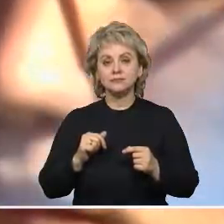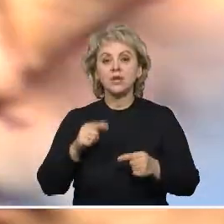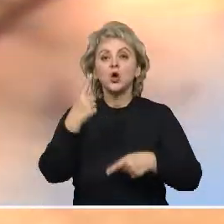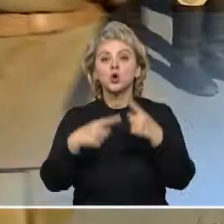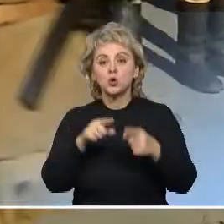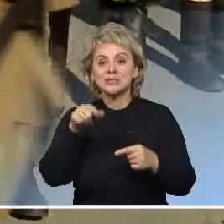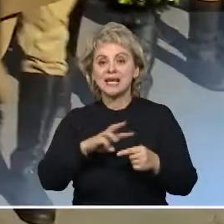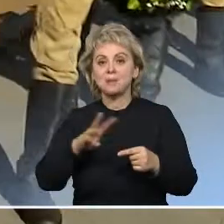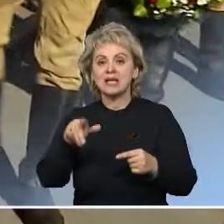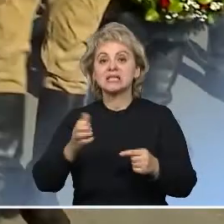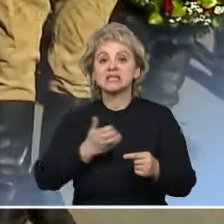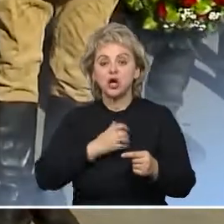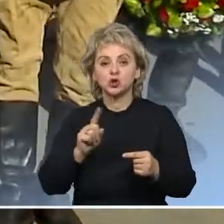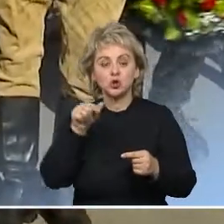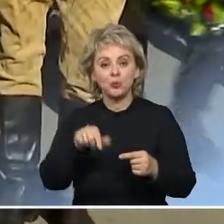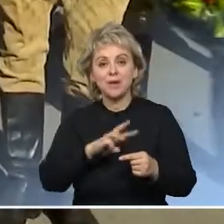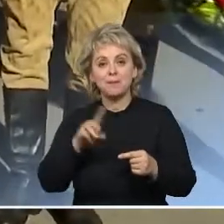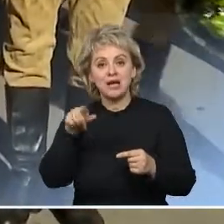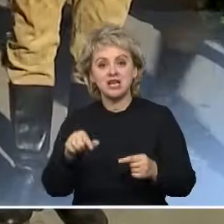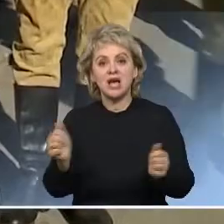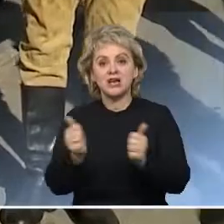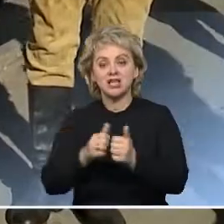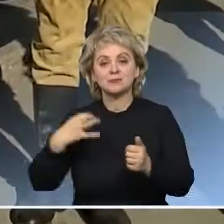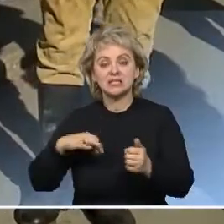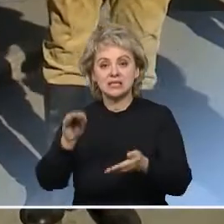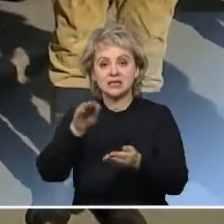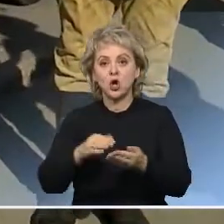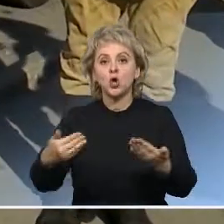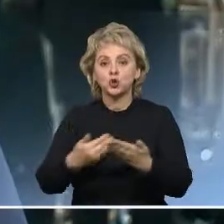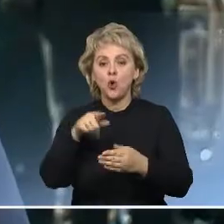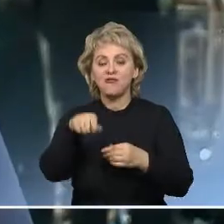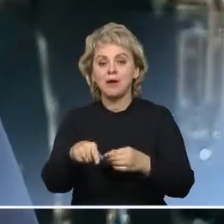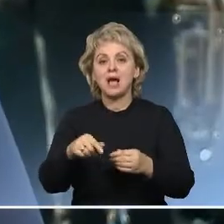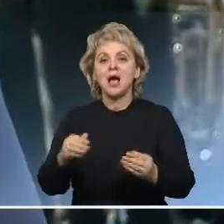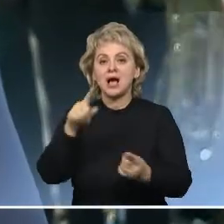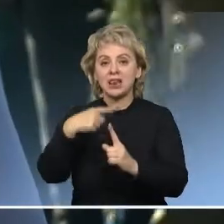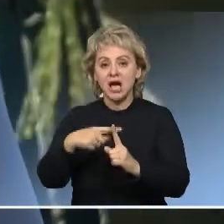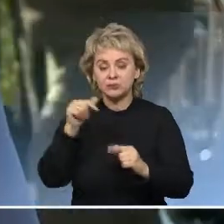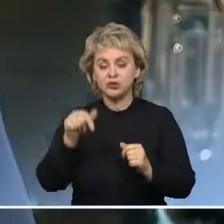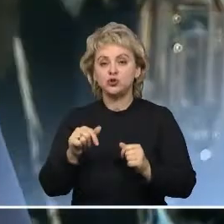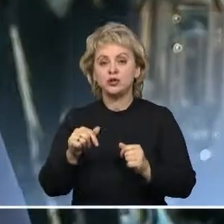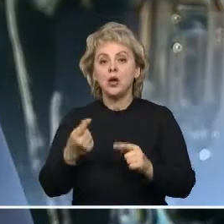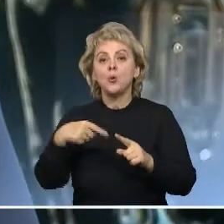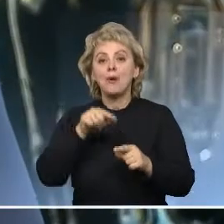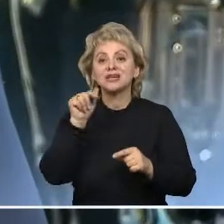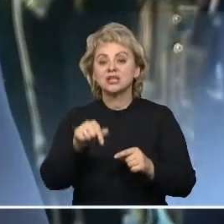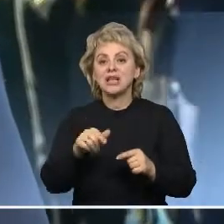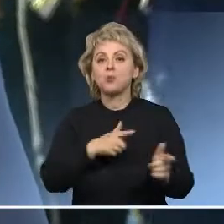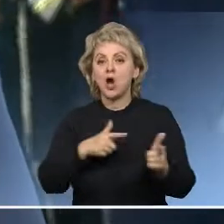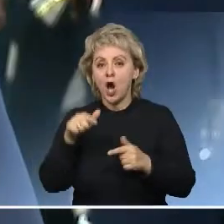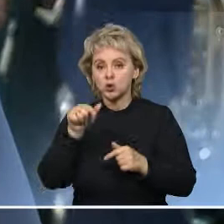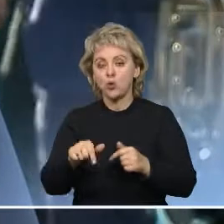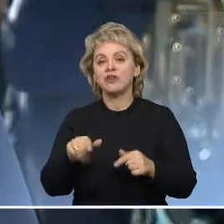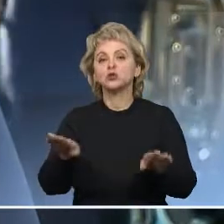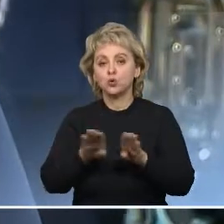Родственники Миллерова настояли, чтобы это Миллеров был возле его сына на новом кладбище. Вот. Поэтому там уже готовятся,